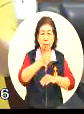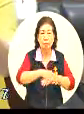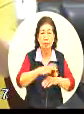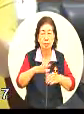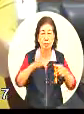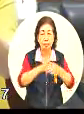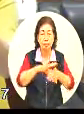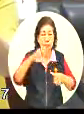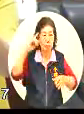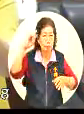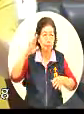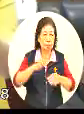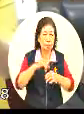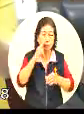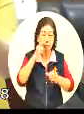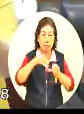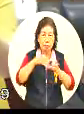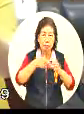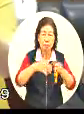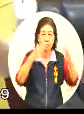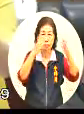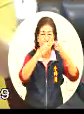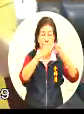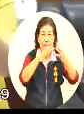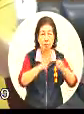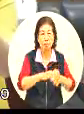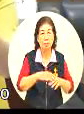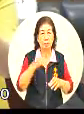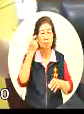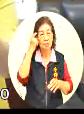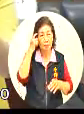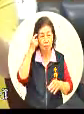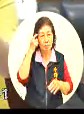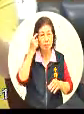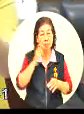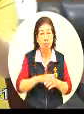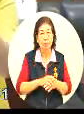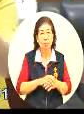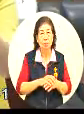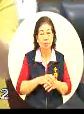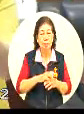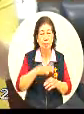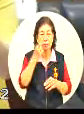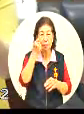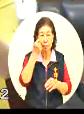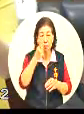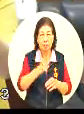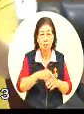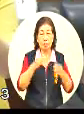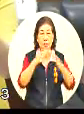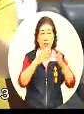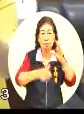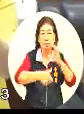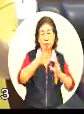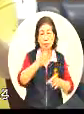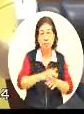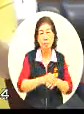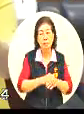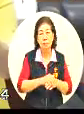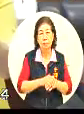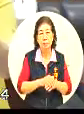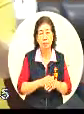的这个 idea 哦，其实在我们的台南市长的官邸已经